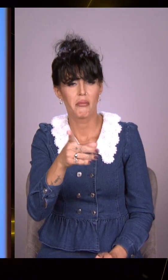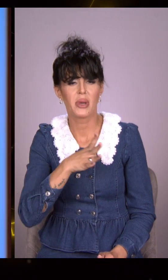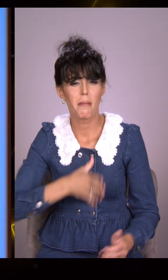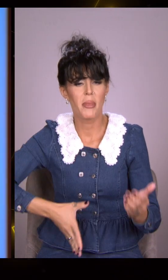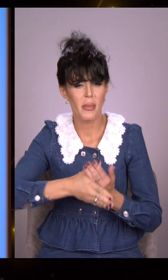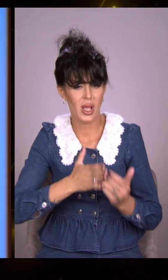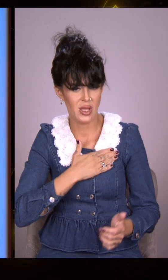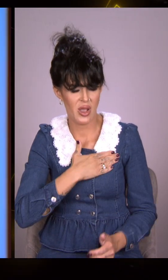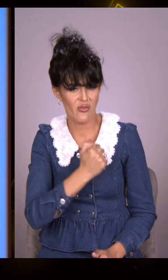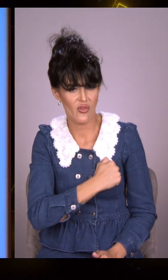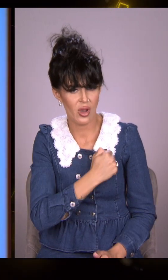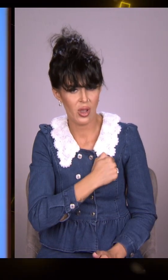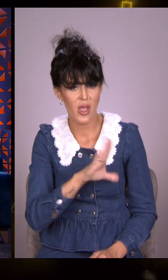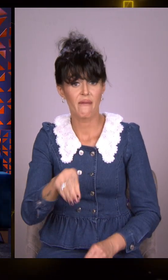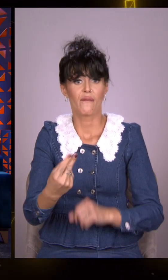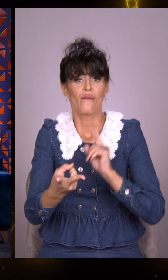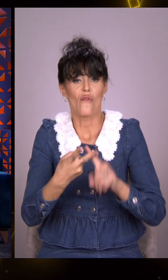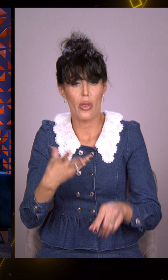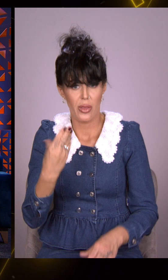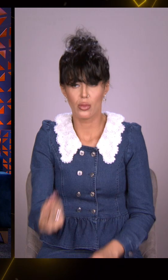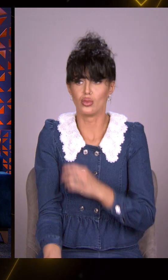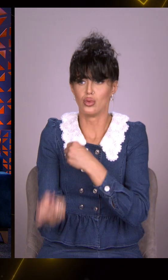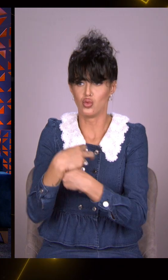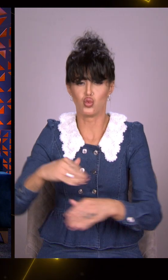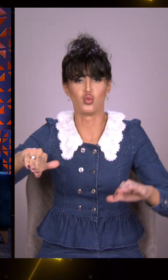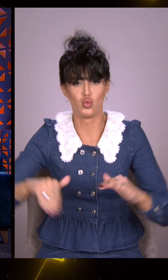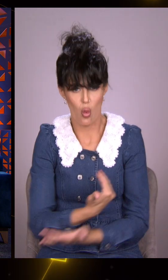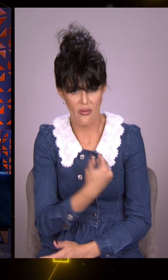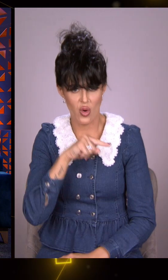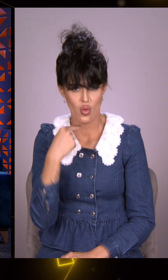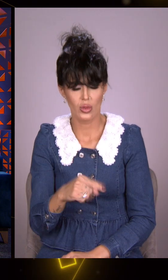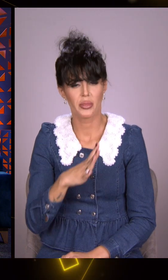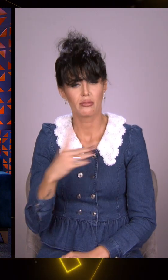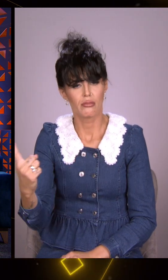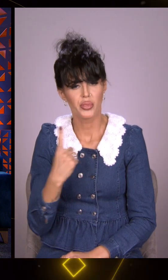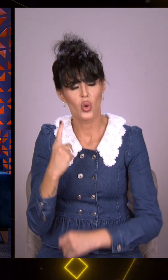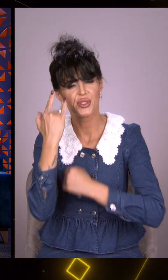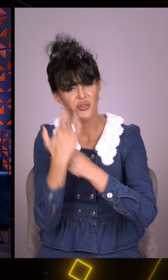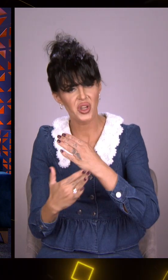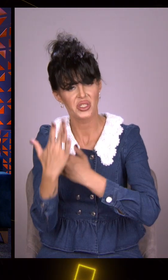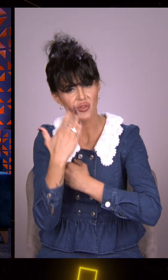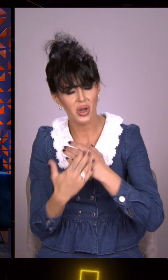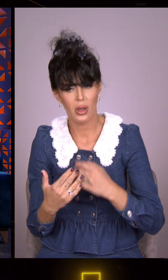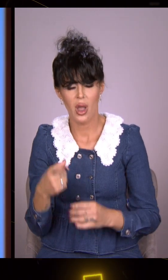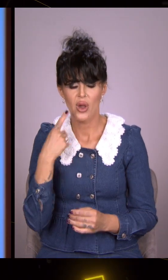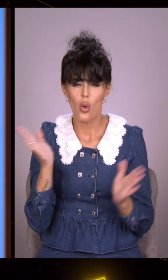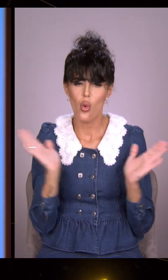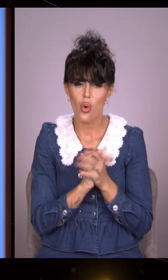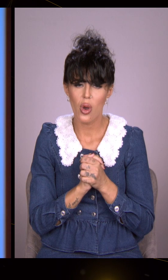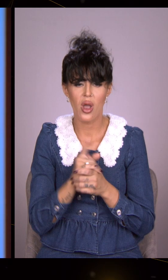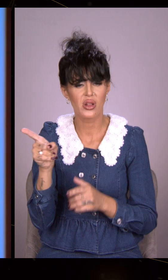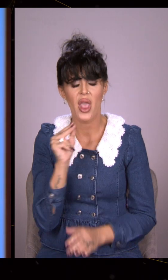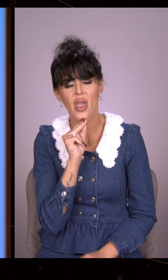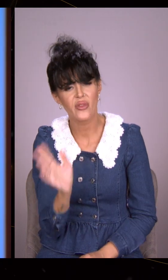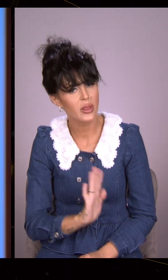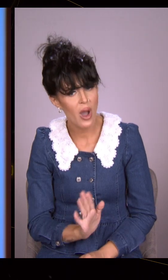так. На другий день вони знову прийшли. Вони вибачалися передо мною. За що? Вони сказали, що вони не